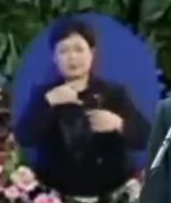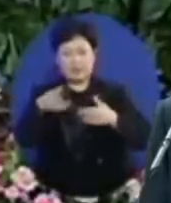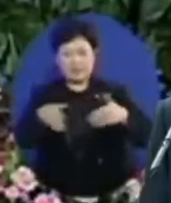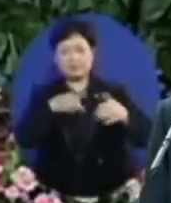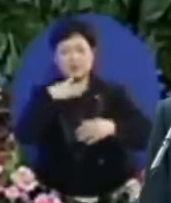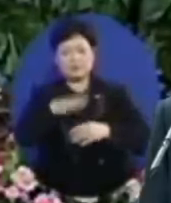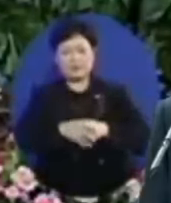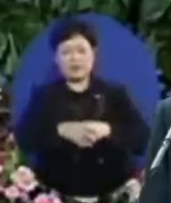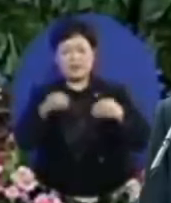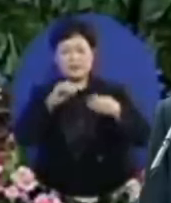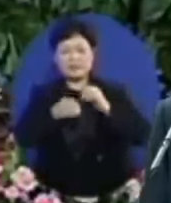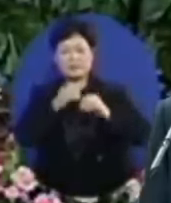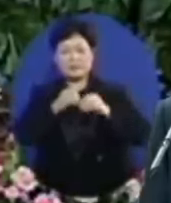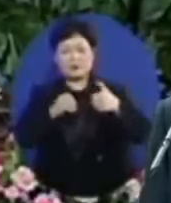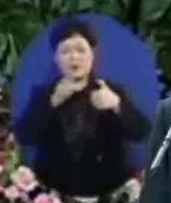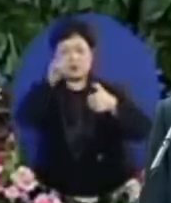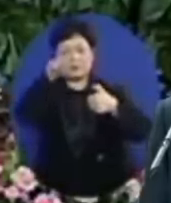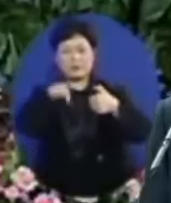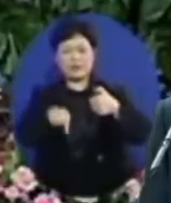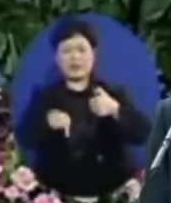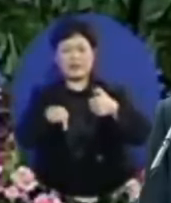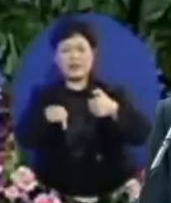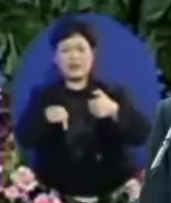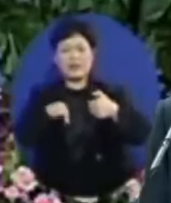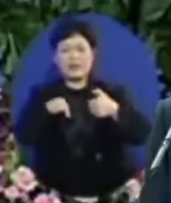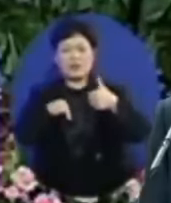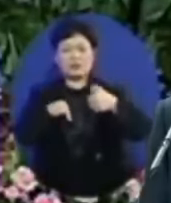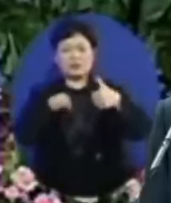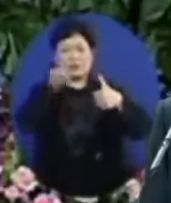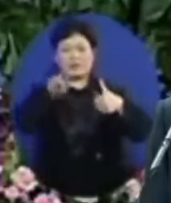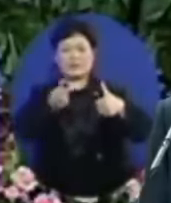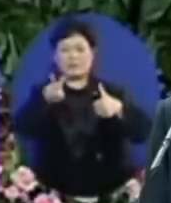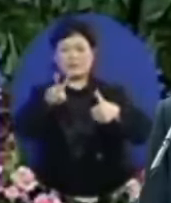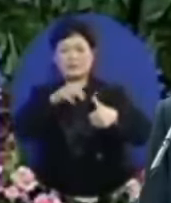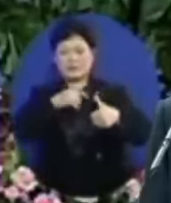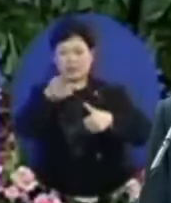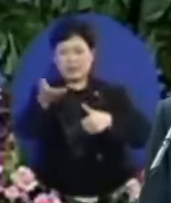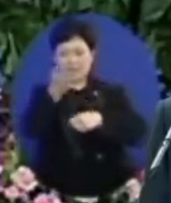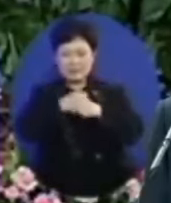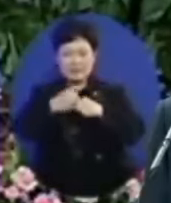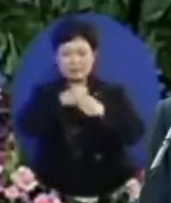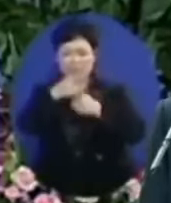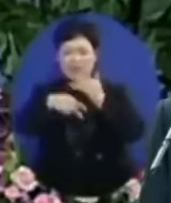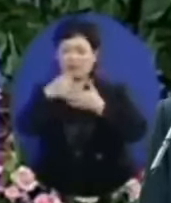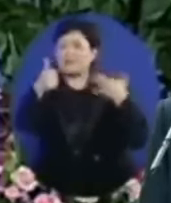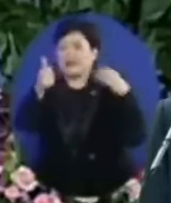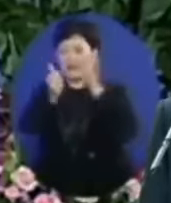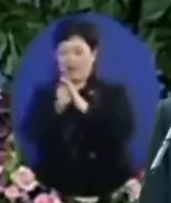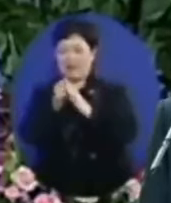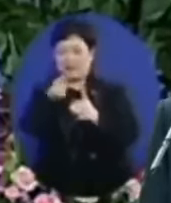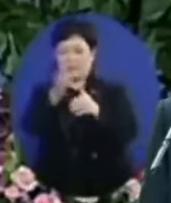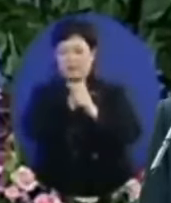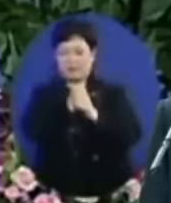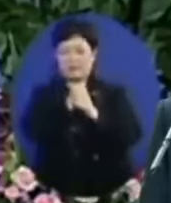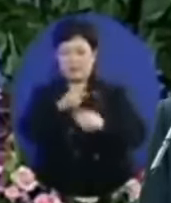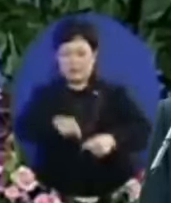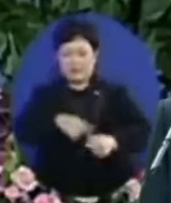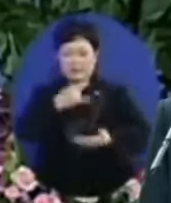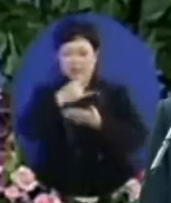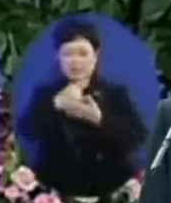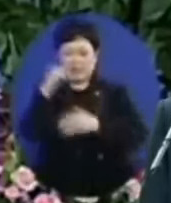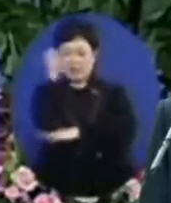그러므로 시편 55편 22절에 내 짐을 야훼께 맡기라. 그가 너를 붙드시고 의인의 요동함을